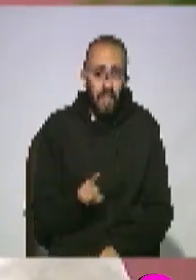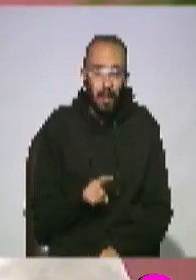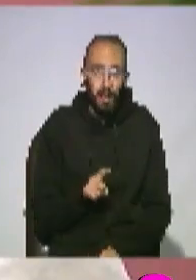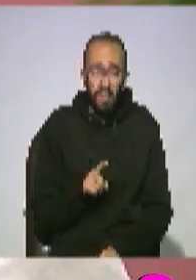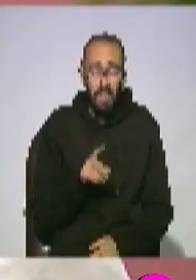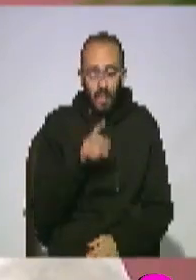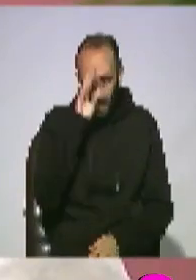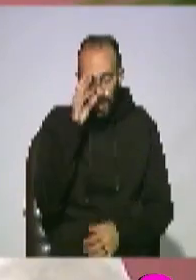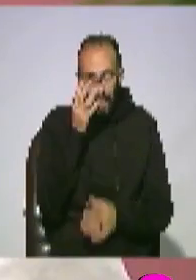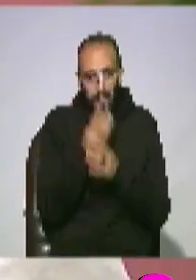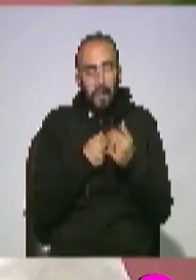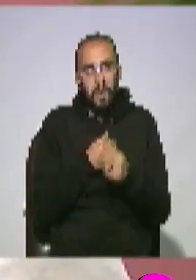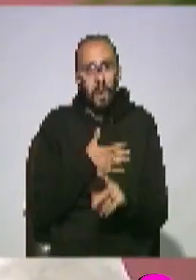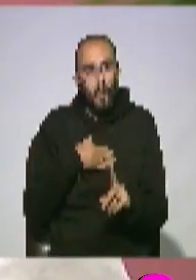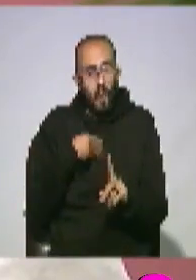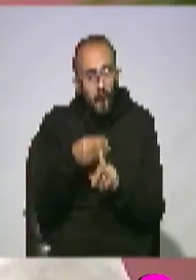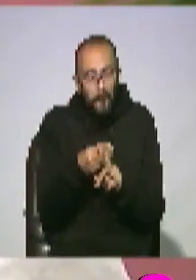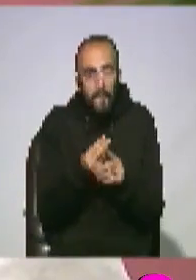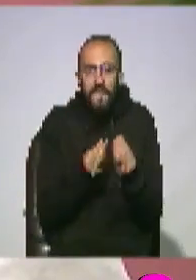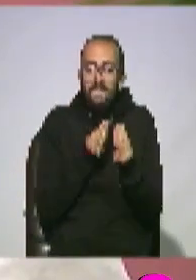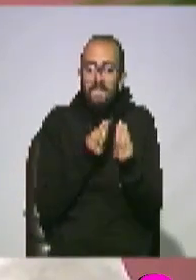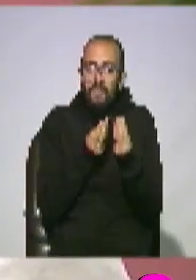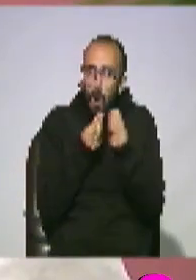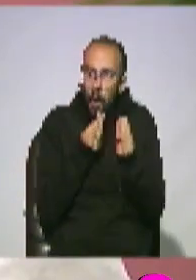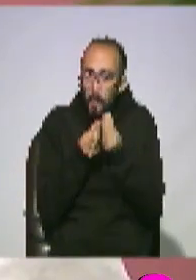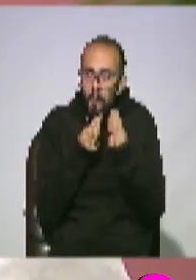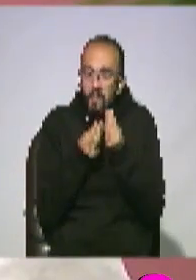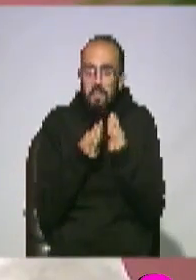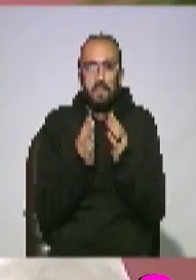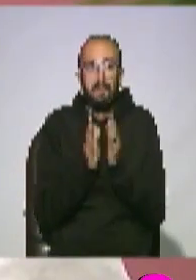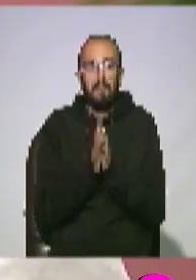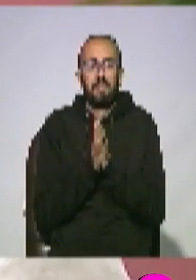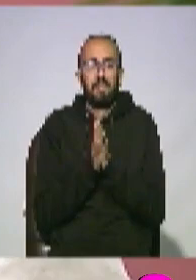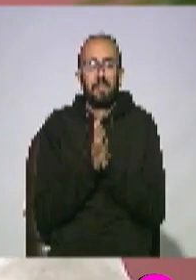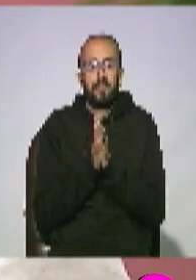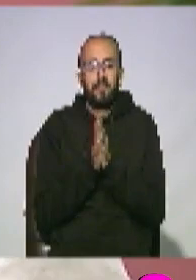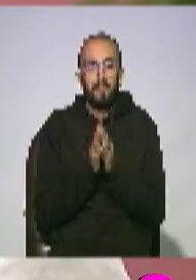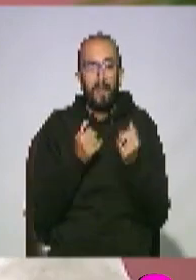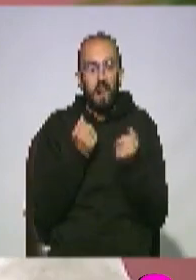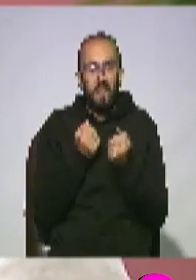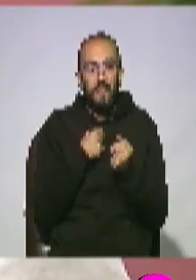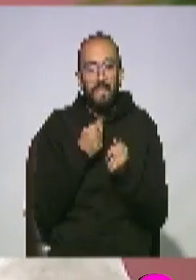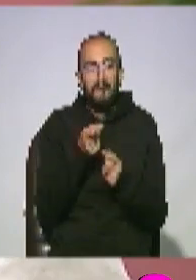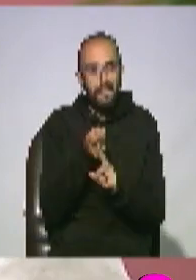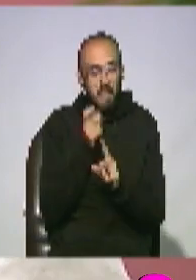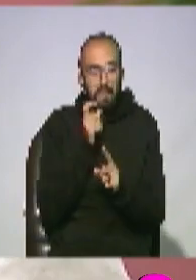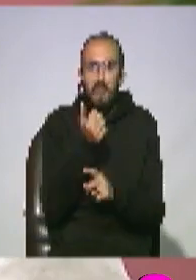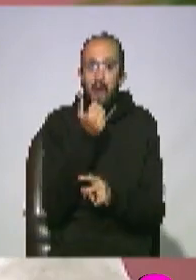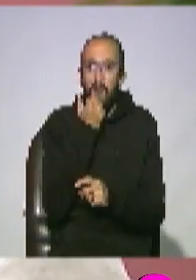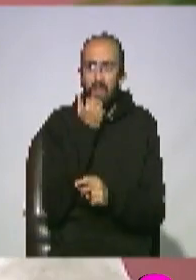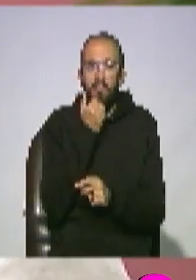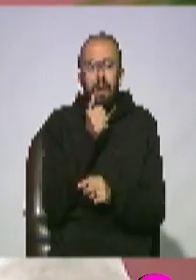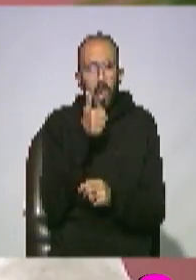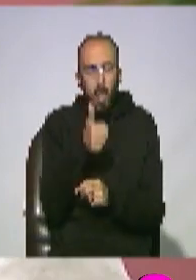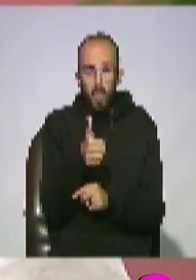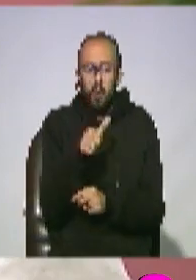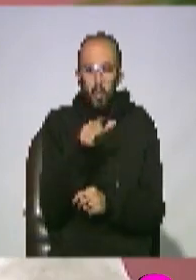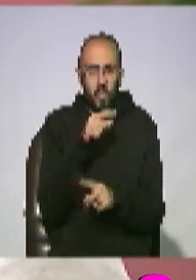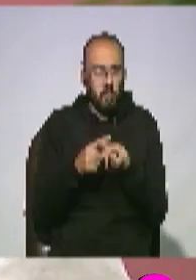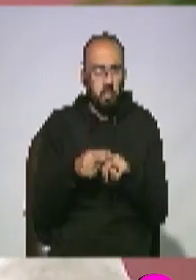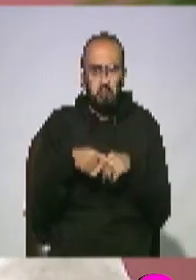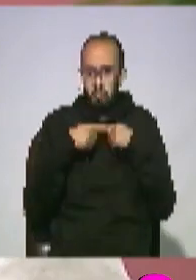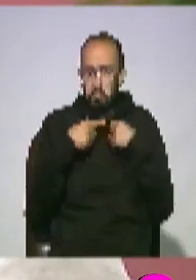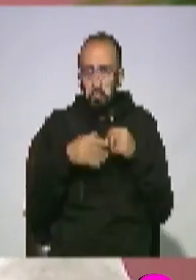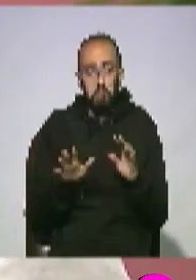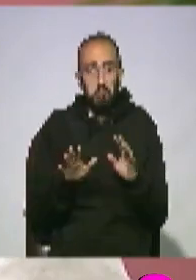حبيت الابن، لو انا حاولت اتفاهم معه، حاولت ان انا استوعبه بعيوبه وبميزاته، هنا بيكون